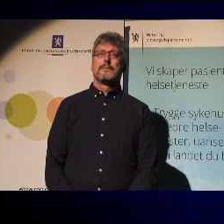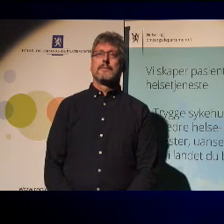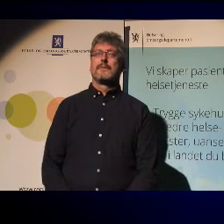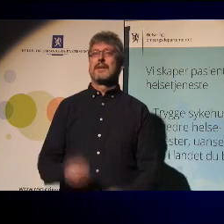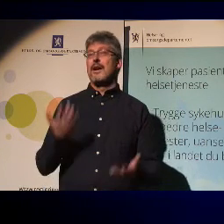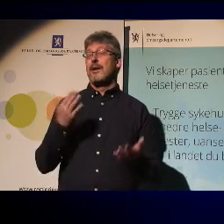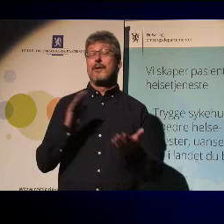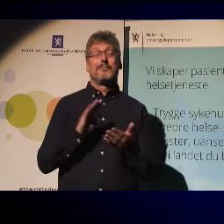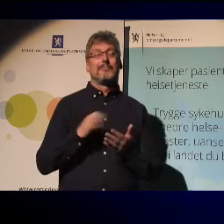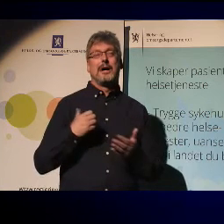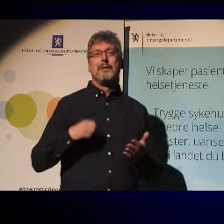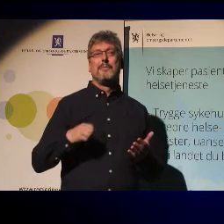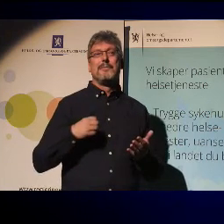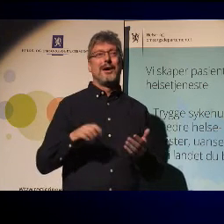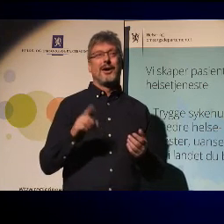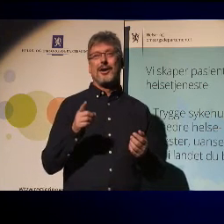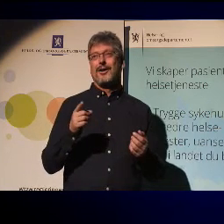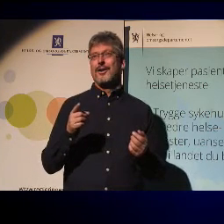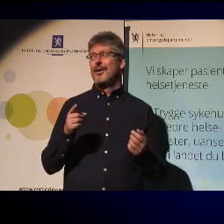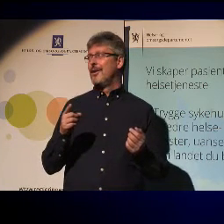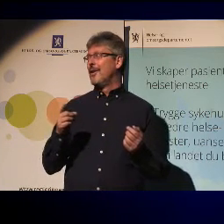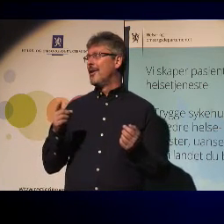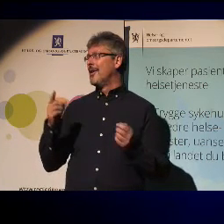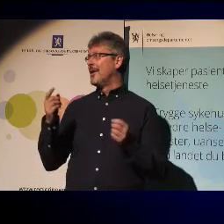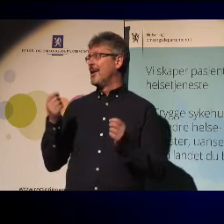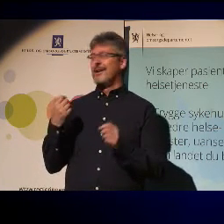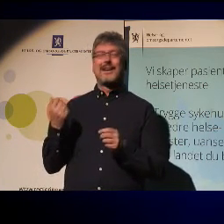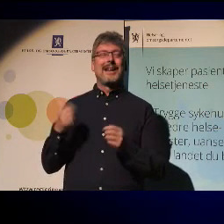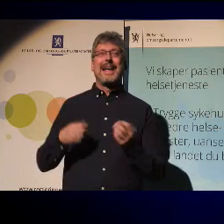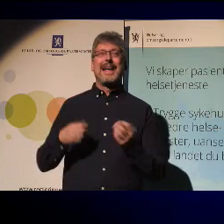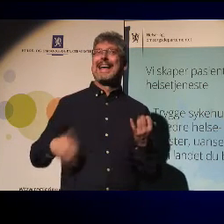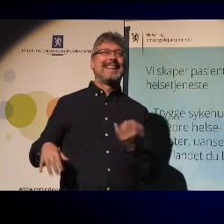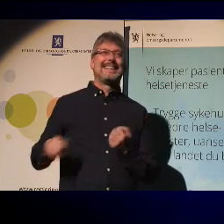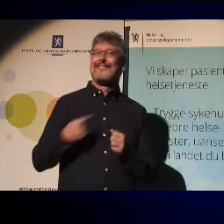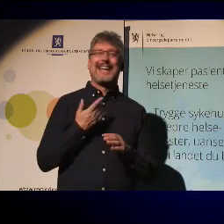bare beklage. Håper ikke at jeg er like ustemt som denne gitaren.